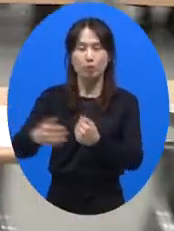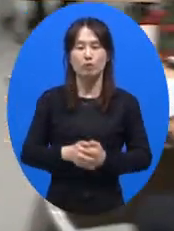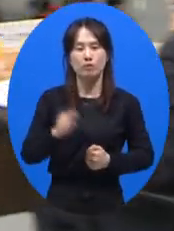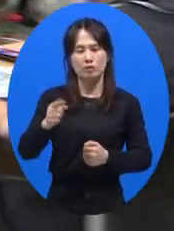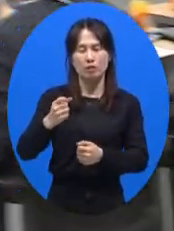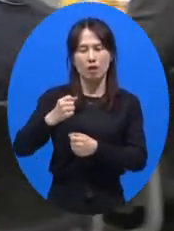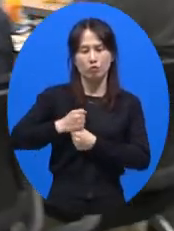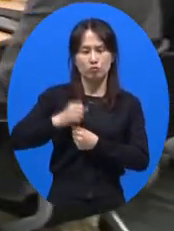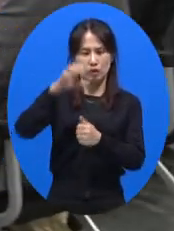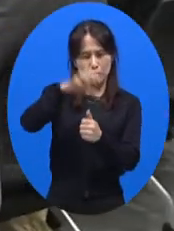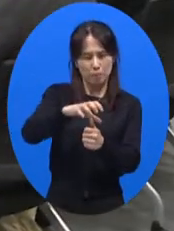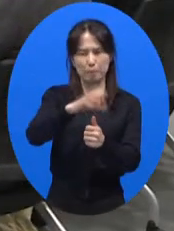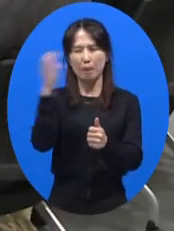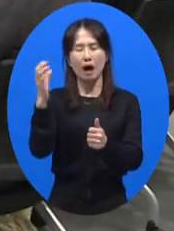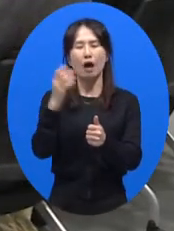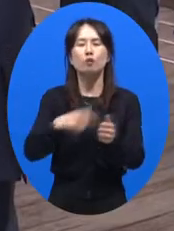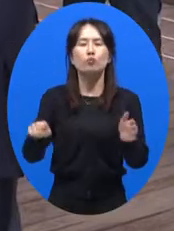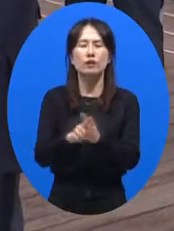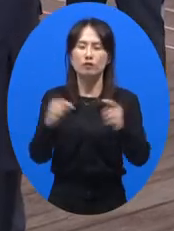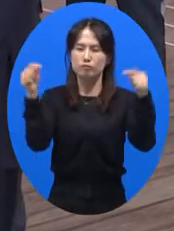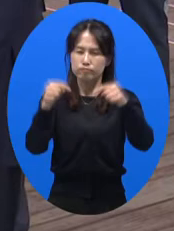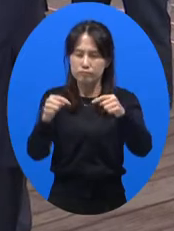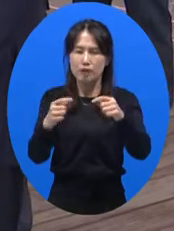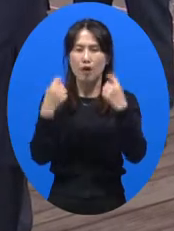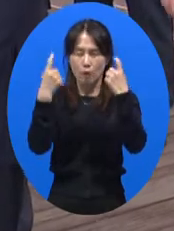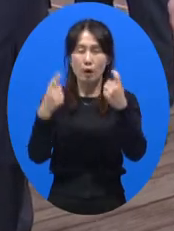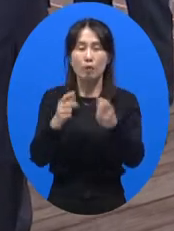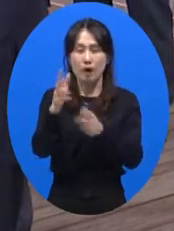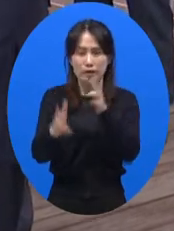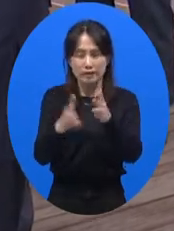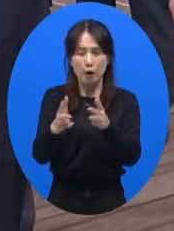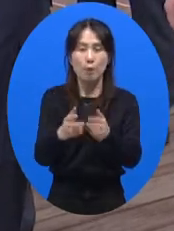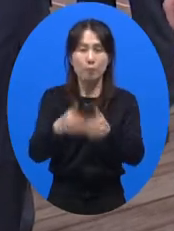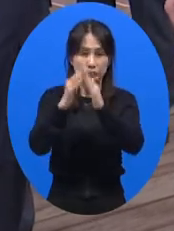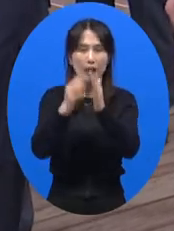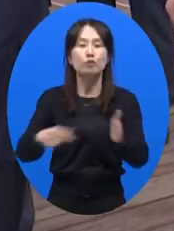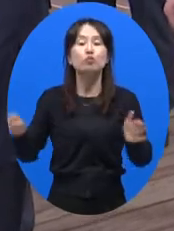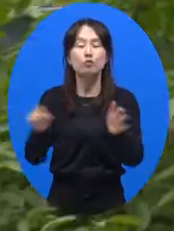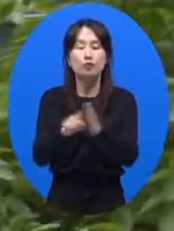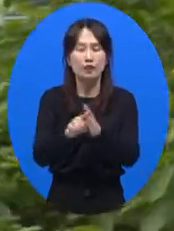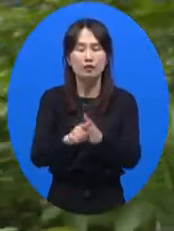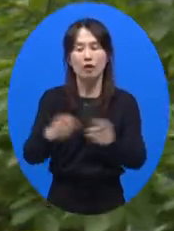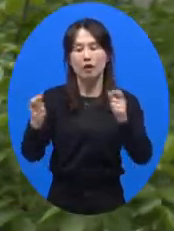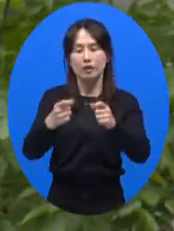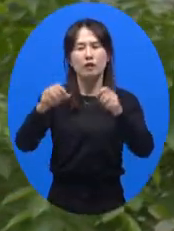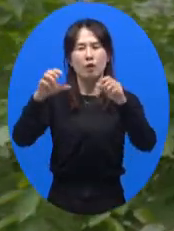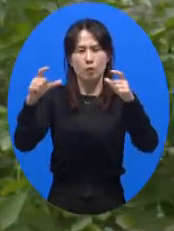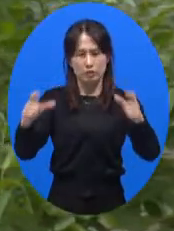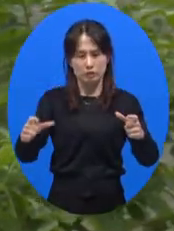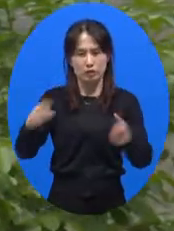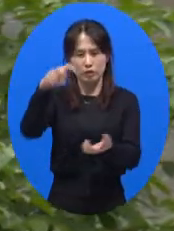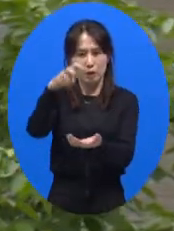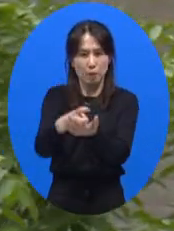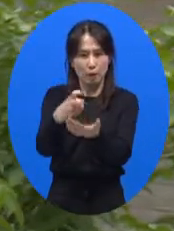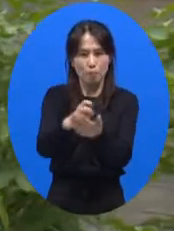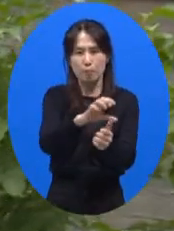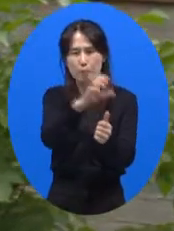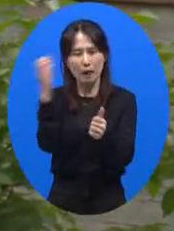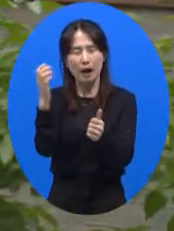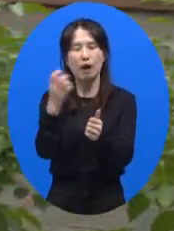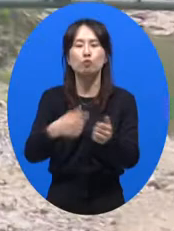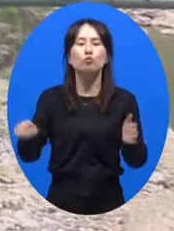협력해 이를 열었습니다 이날 회의에 앞서 참석자들은 직접 한탄강 주상절리 께 조성사업 현장을